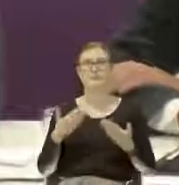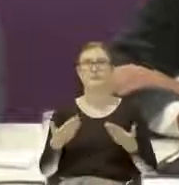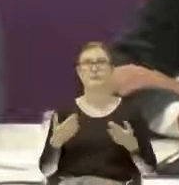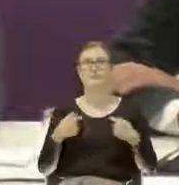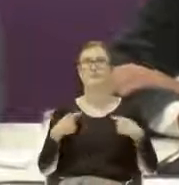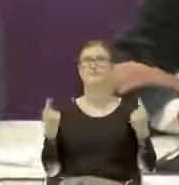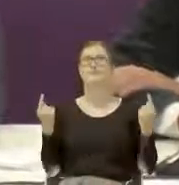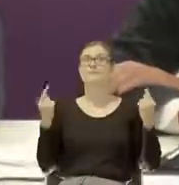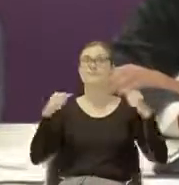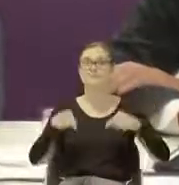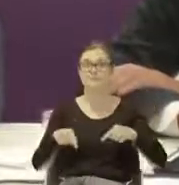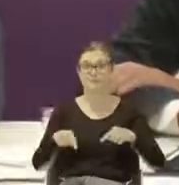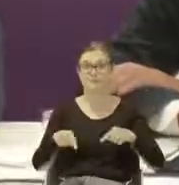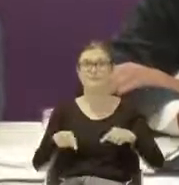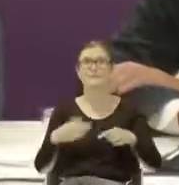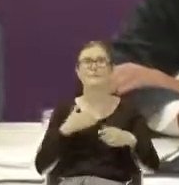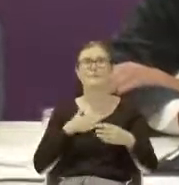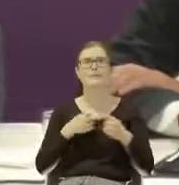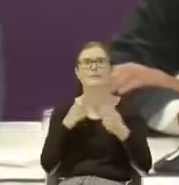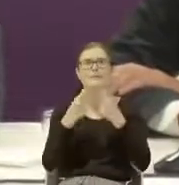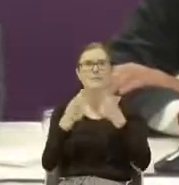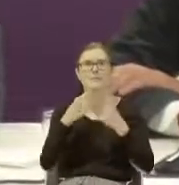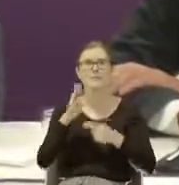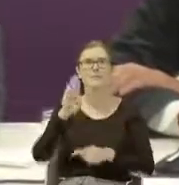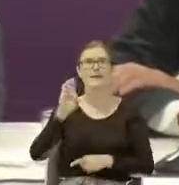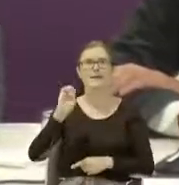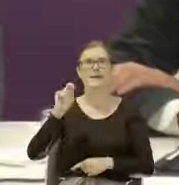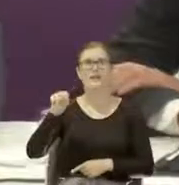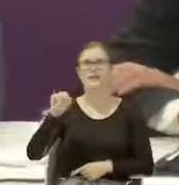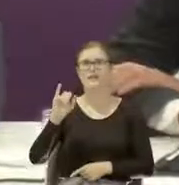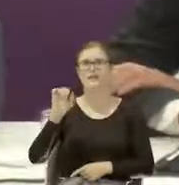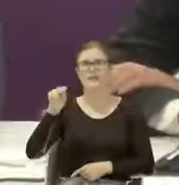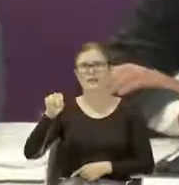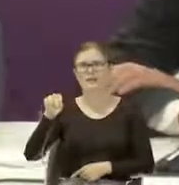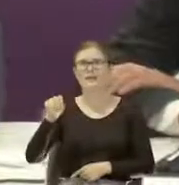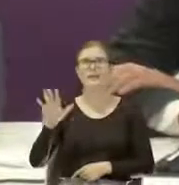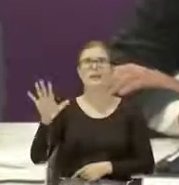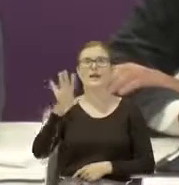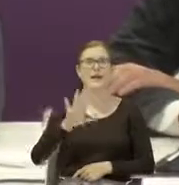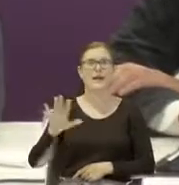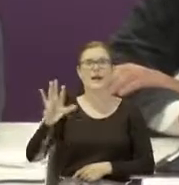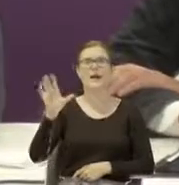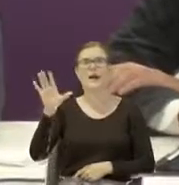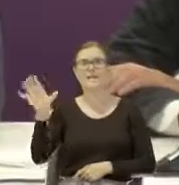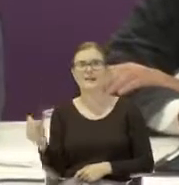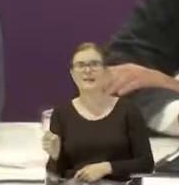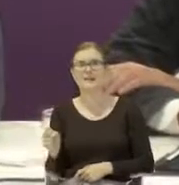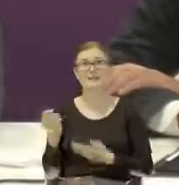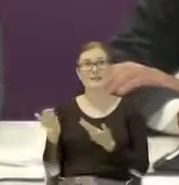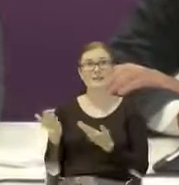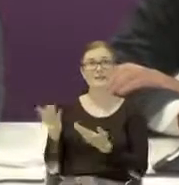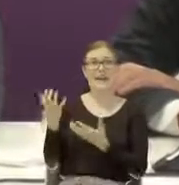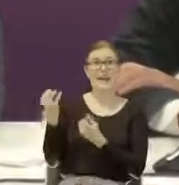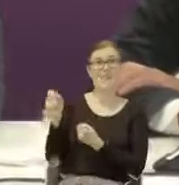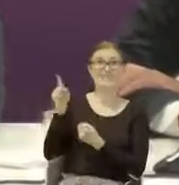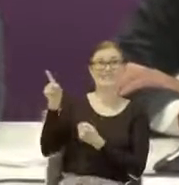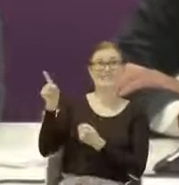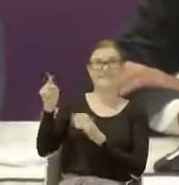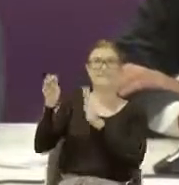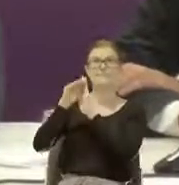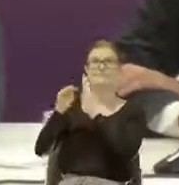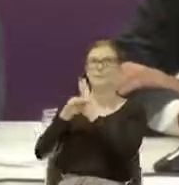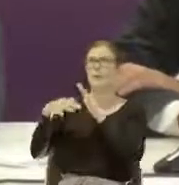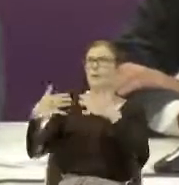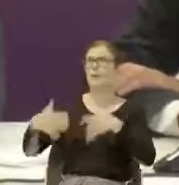que les réformes sont courantes et ce sont de très fortes réformes.